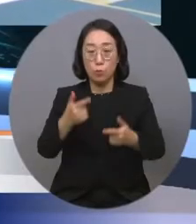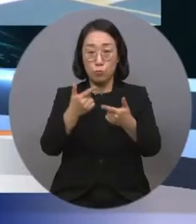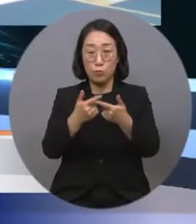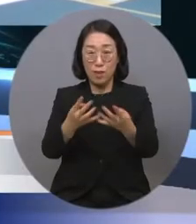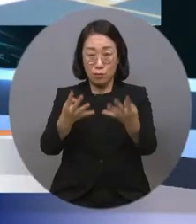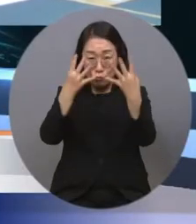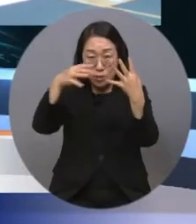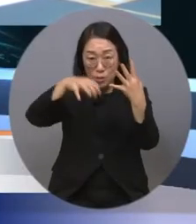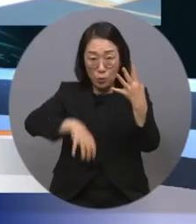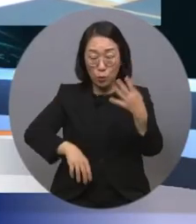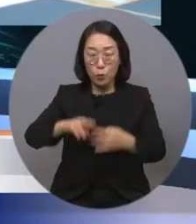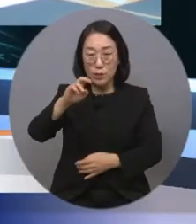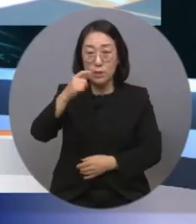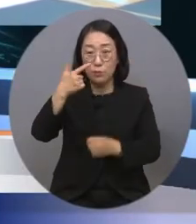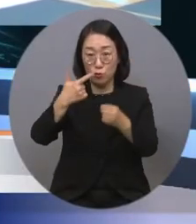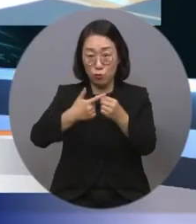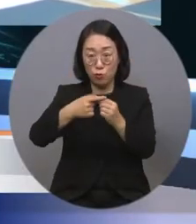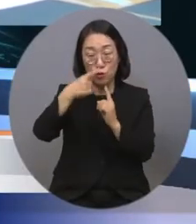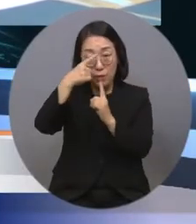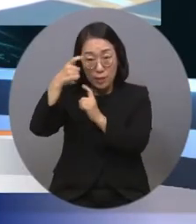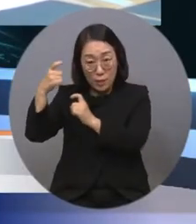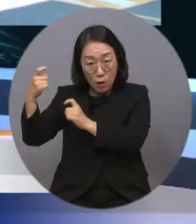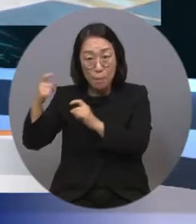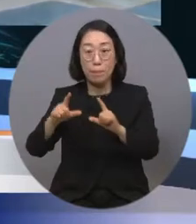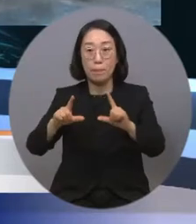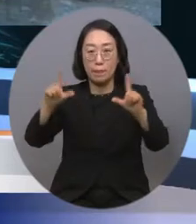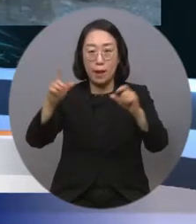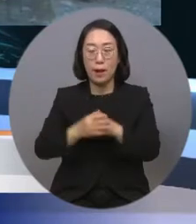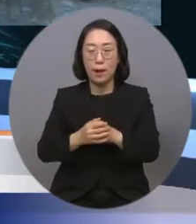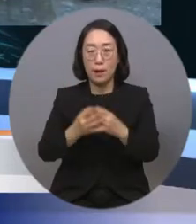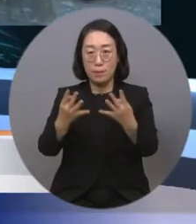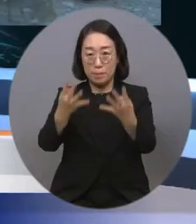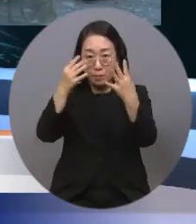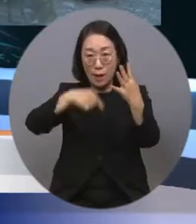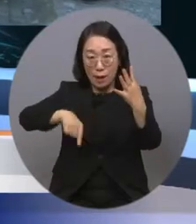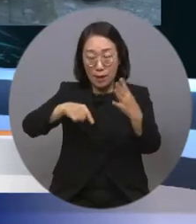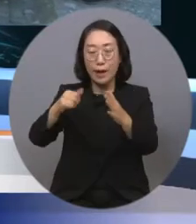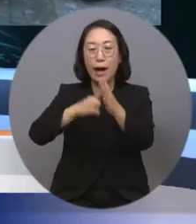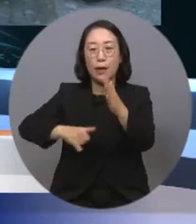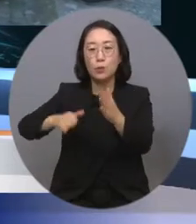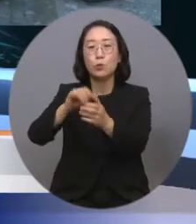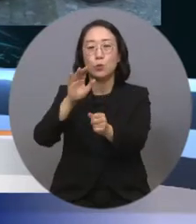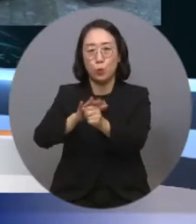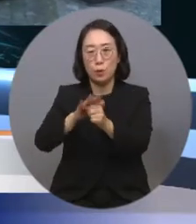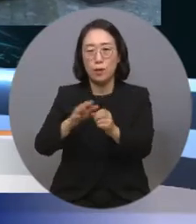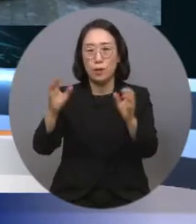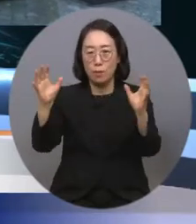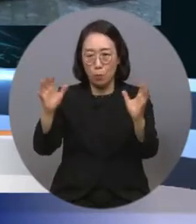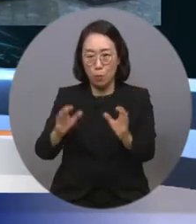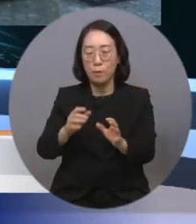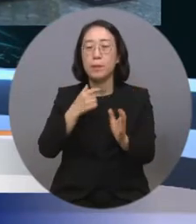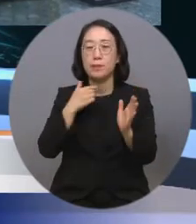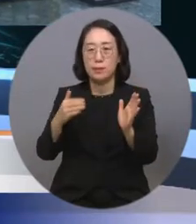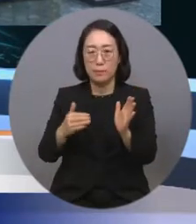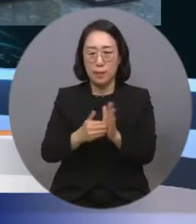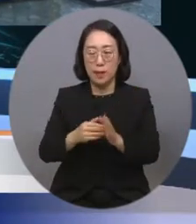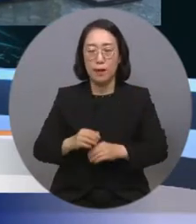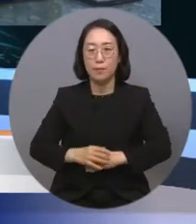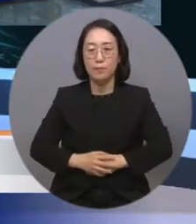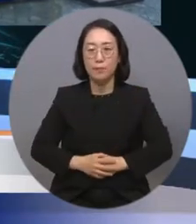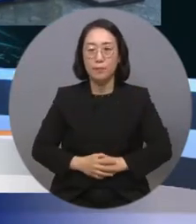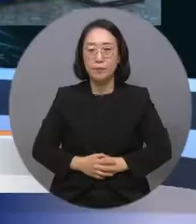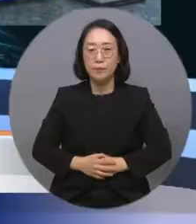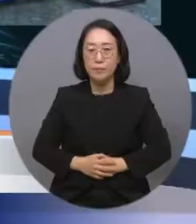부산구치소가 제76주년 교정의 날을 맞아 수형자 가족돕기 행사를 가졌습니다. 황병양 기자가